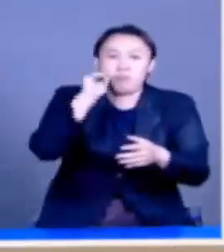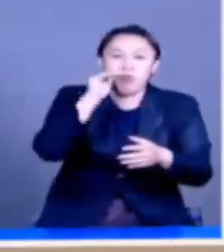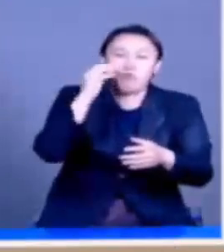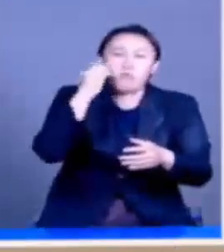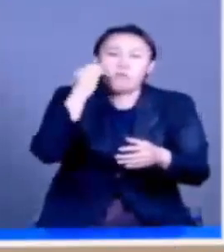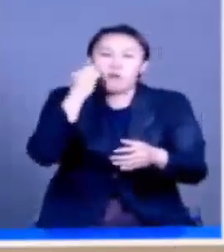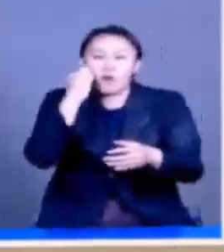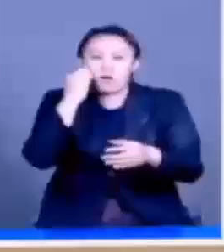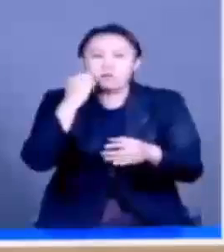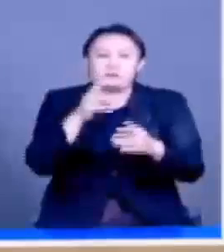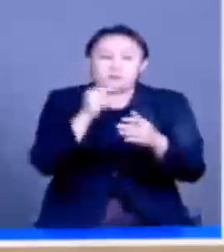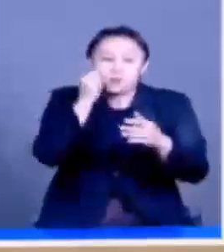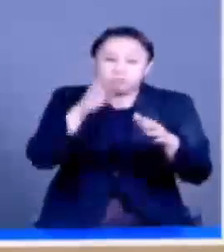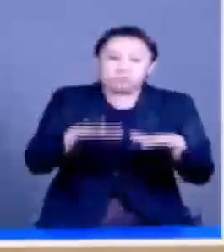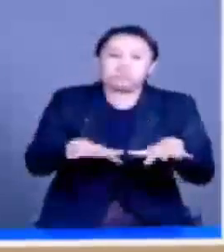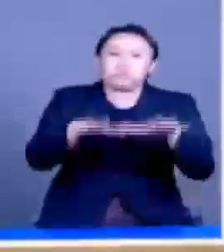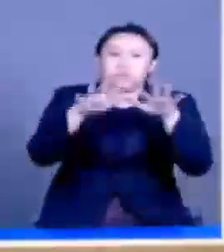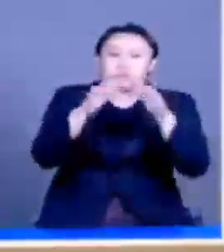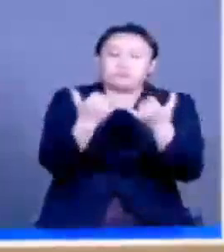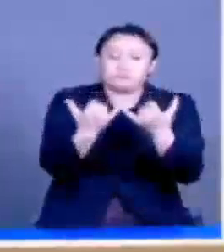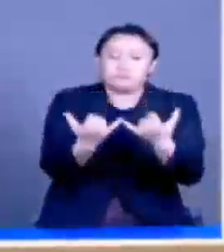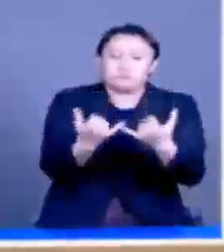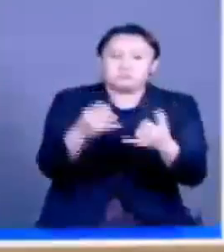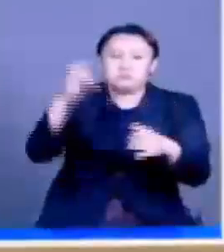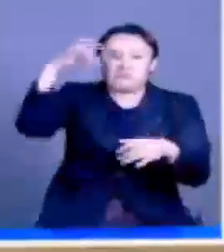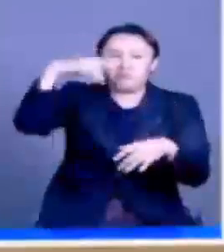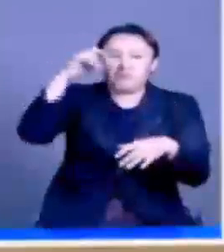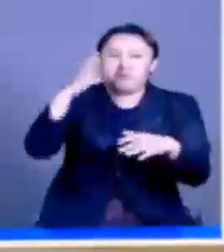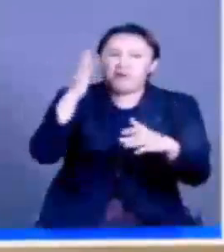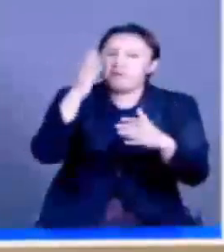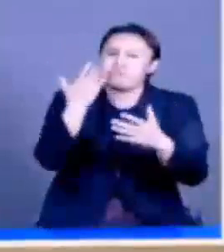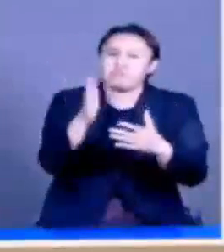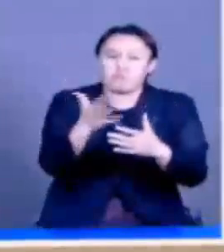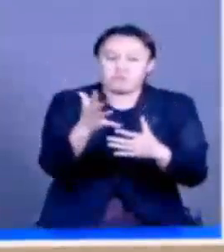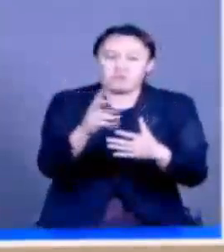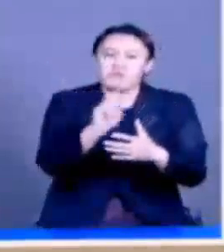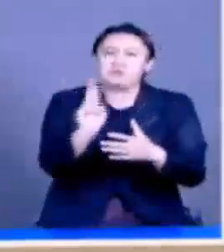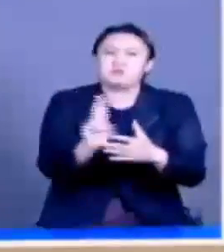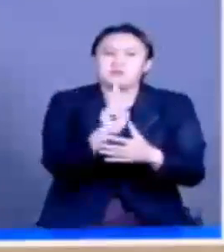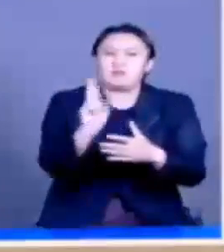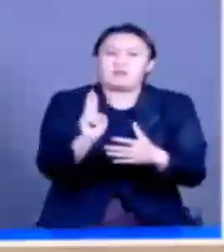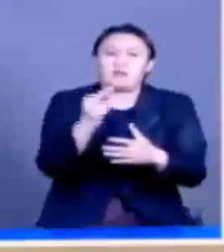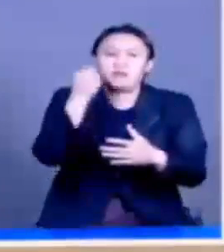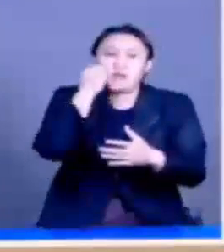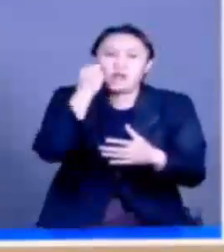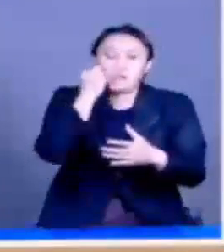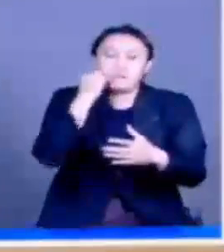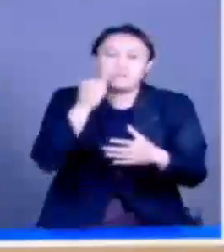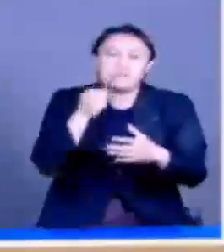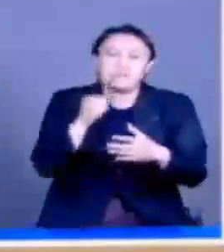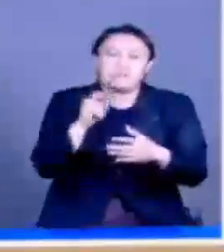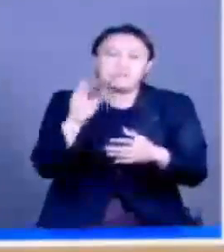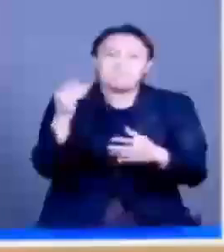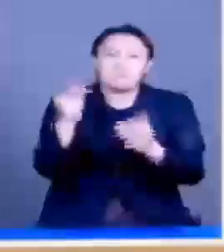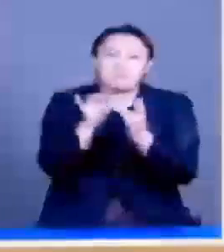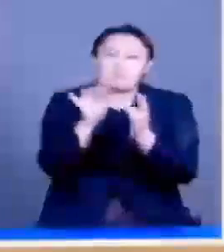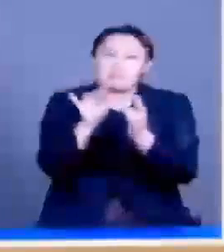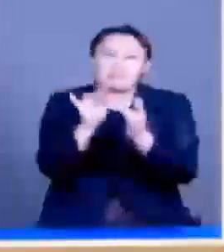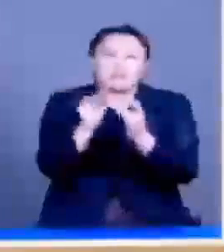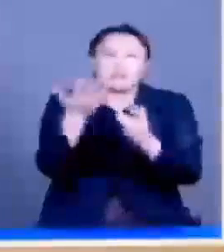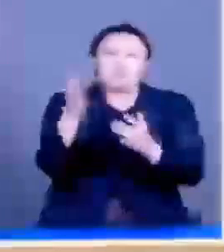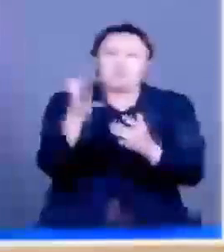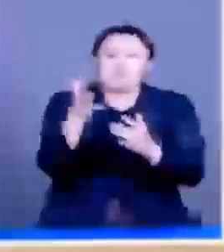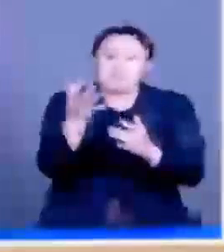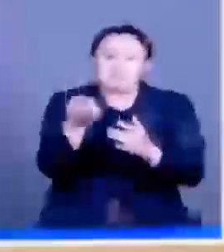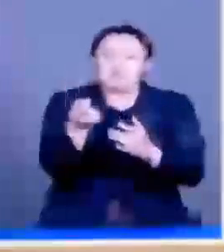แม่นถูกน้ำท่วมปัจจุบันนี้ไฟฟ้าเป็นถูกตัดขาดสามารถใช้ได้เพียงแต่น้ำประปาส่วนว่าสัญญาณอินเทอร์เน็ตก็แม่นขาดเป็นระยะ